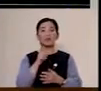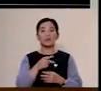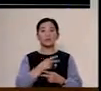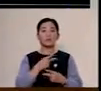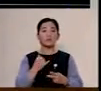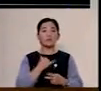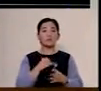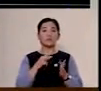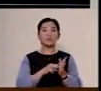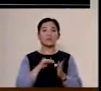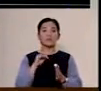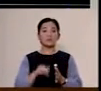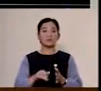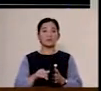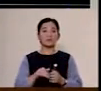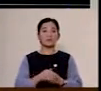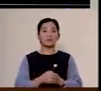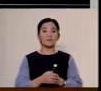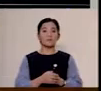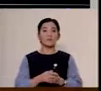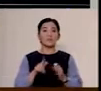нас 8000 километров.